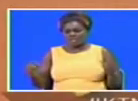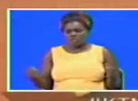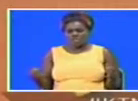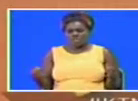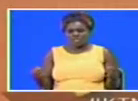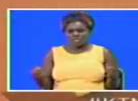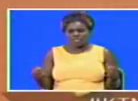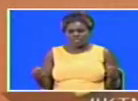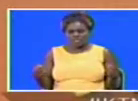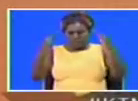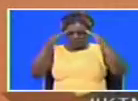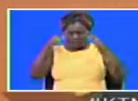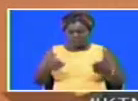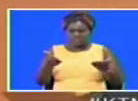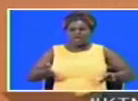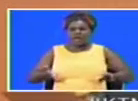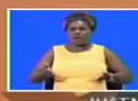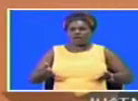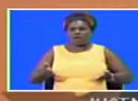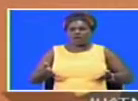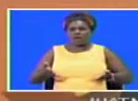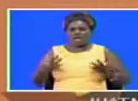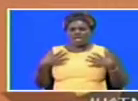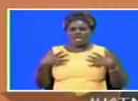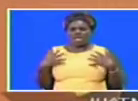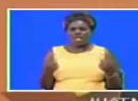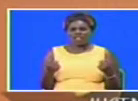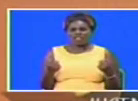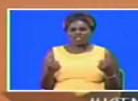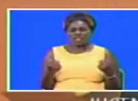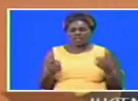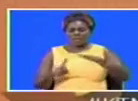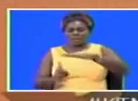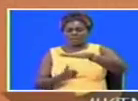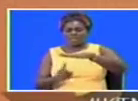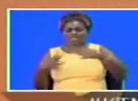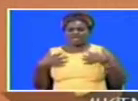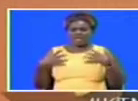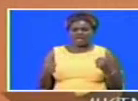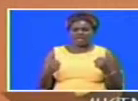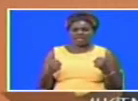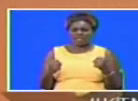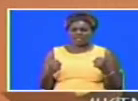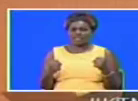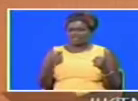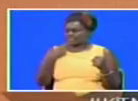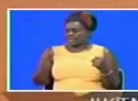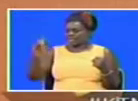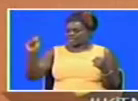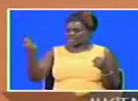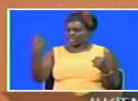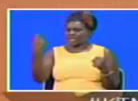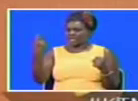tutakuwa tunaiangazia hivi sasa ni kuhusiana na swala la afya. Na waziri wa afya Daktari Cleopa Mailu amesema kuwa Kenya